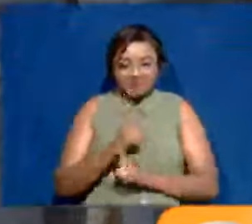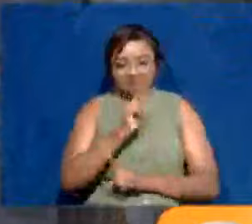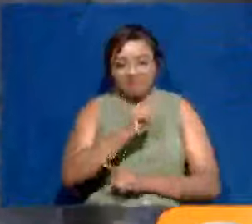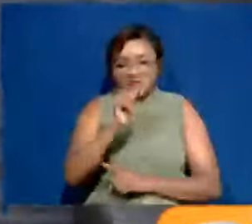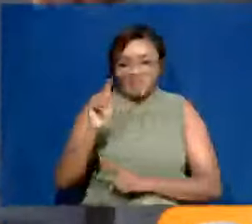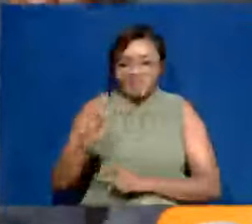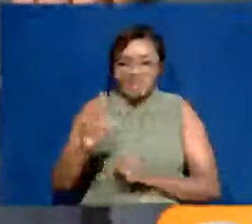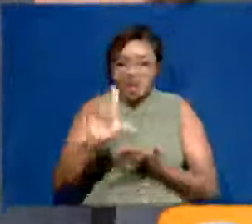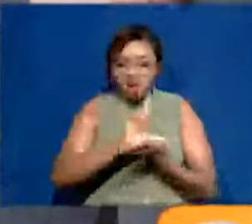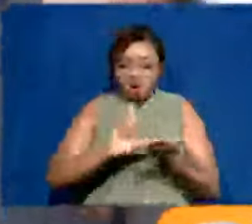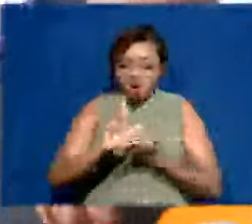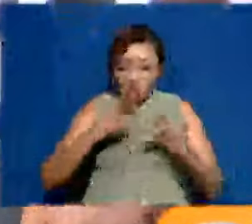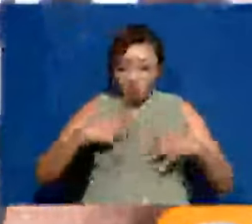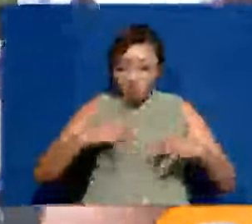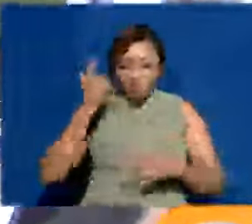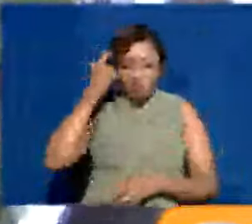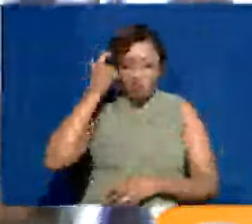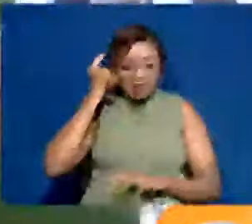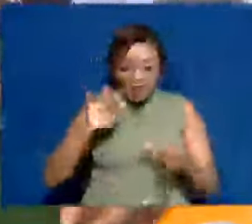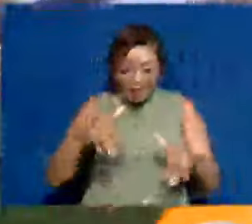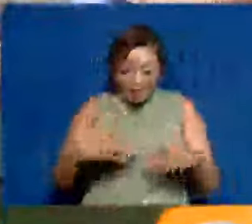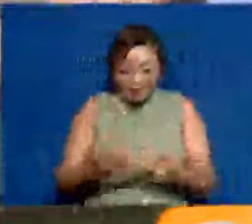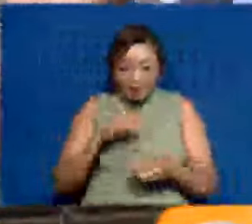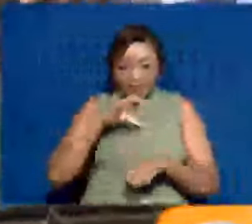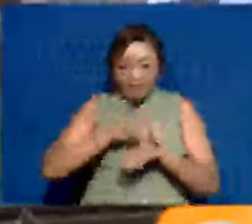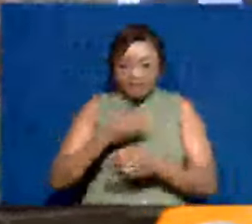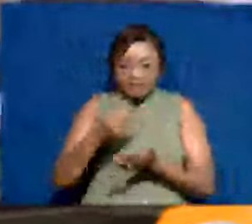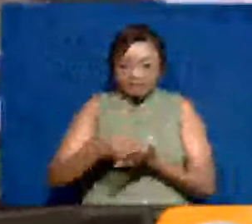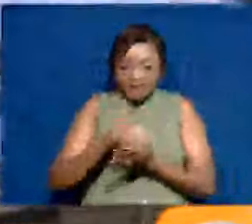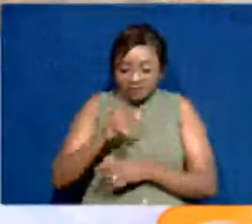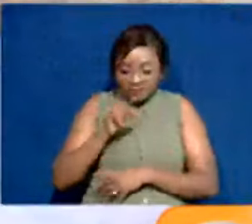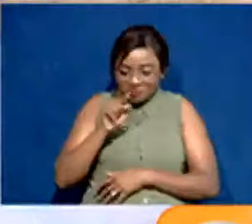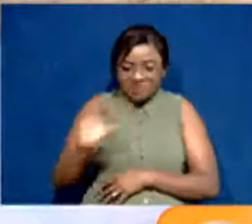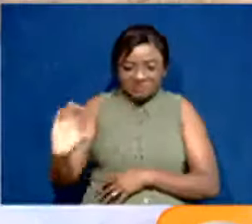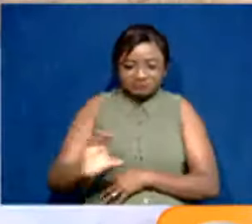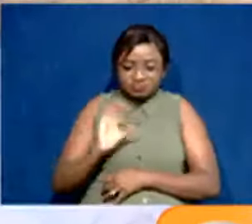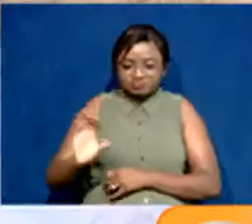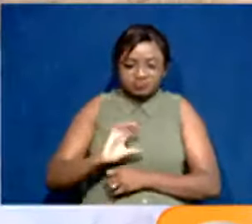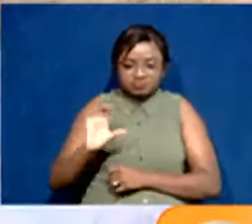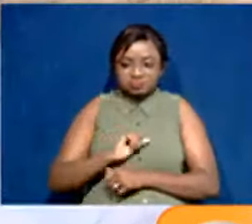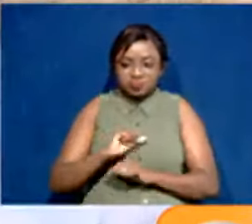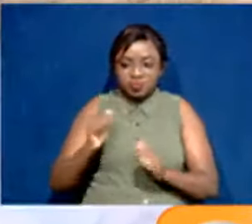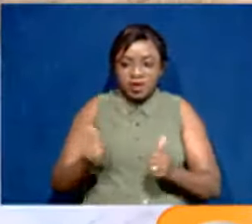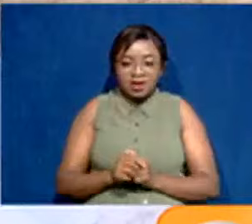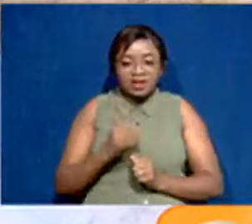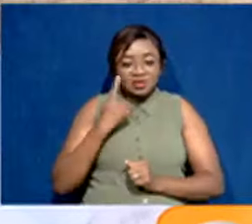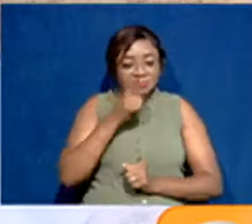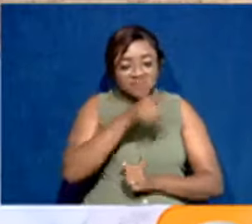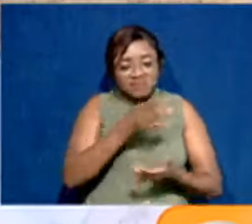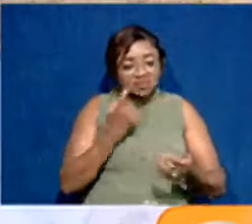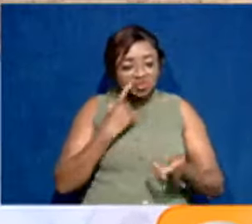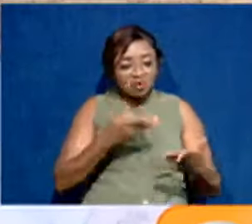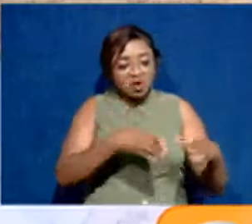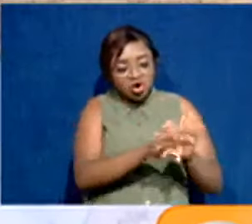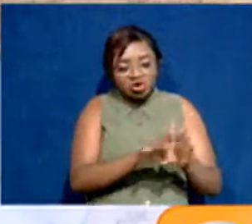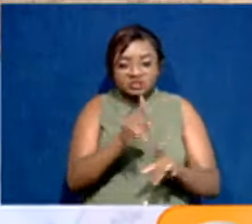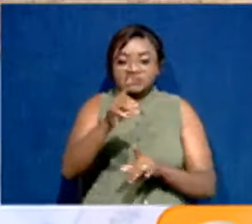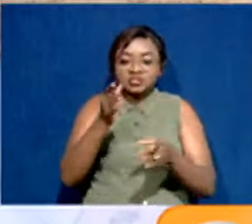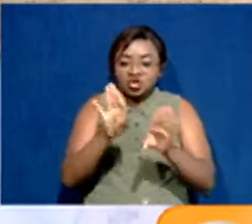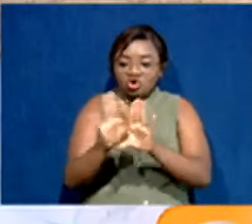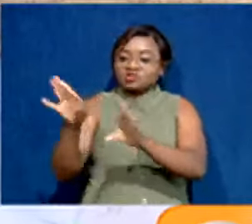Locals still remember how it was when money from the trade flowed freely. Kama hii unaona hapa imefungwa na zingine nyingi. Hapa